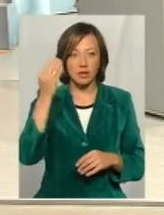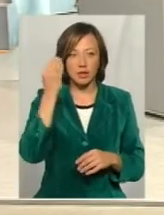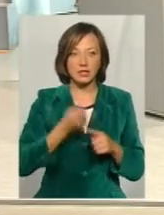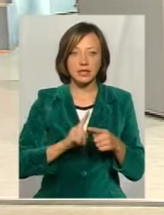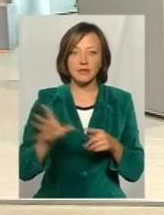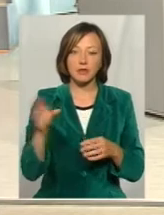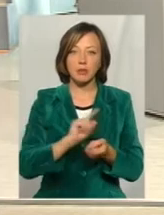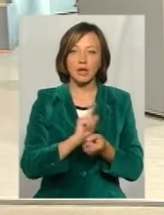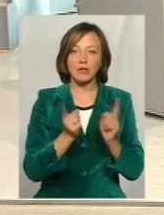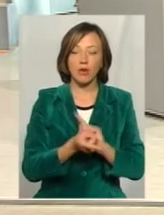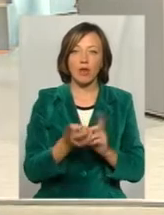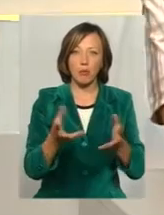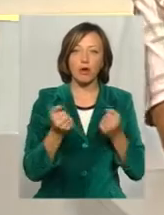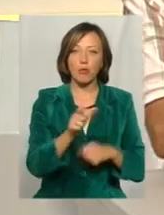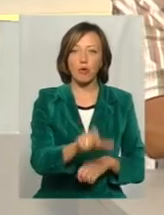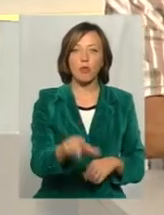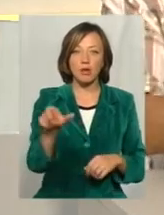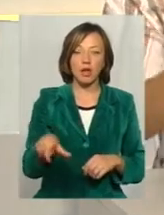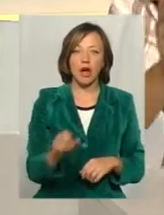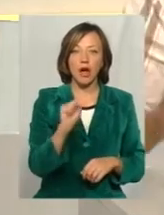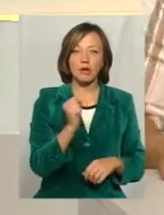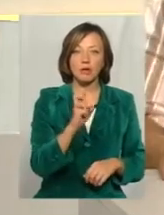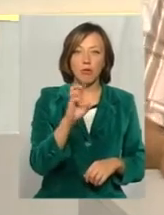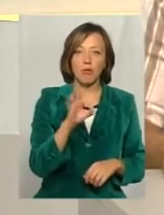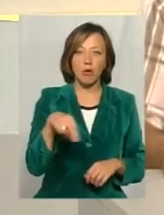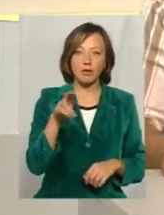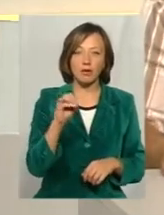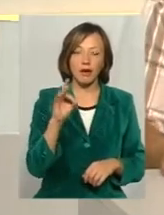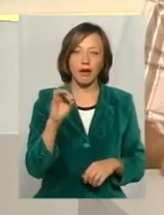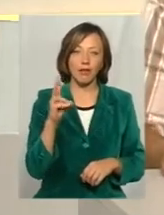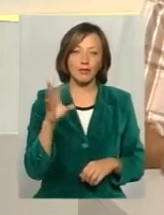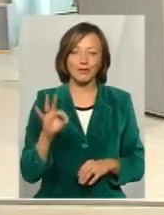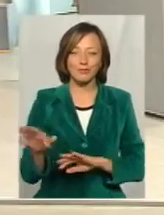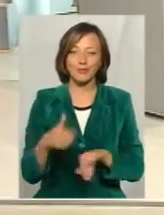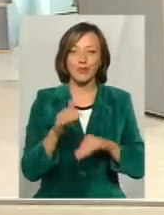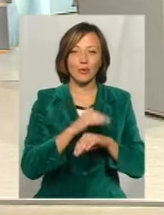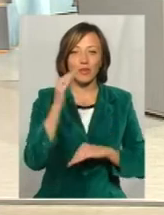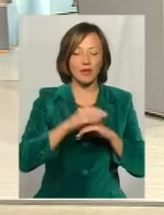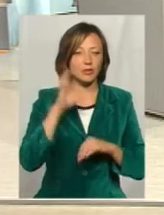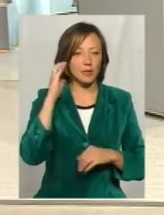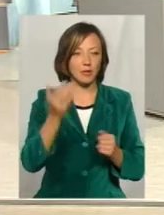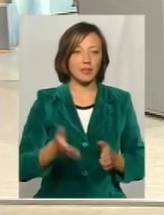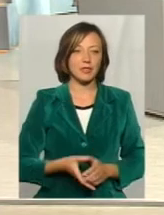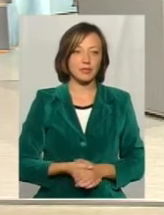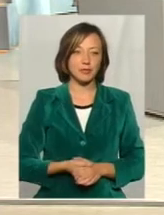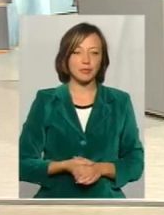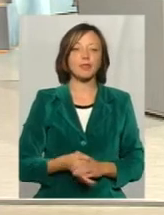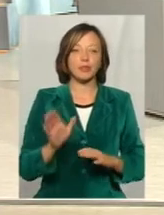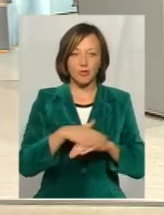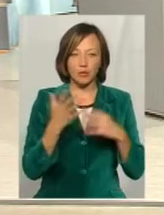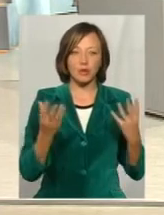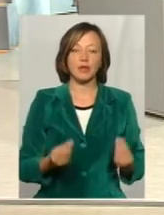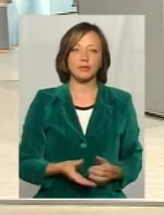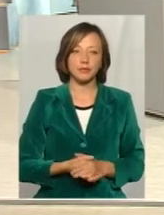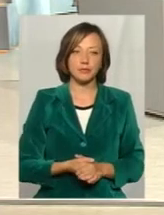все перетворюється на прийом громадян в Андрія Бондаренко. Ну, давайте послухаємо. Доброго вечора. Добрий вечір. Доброго дня.